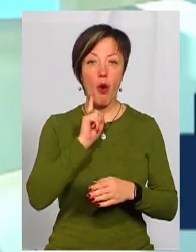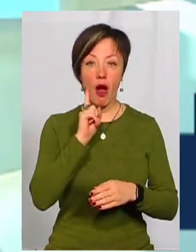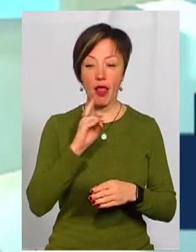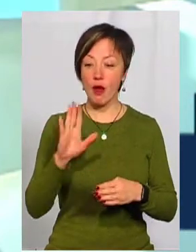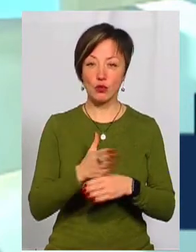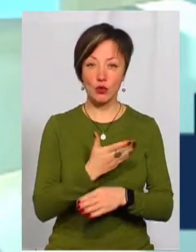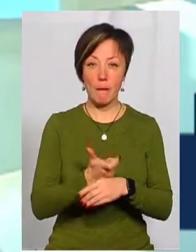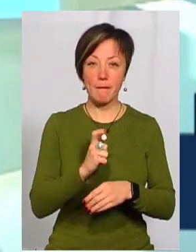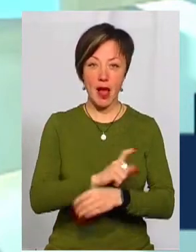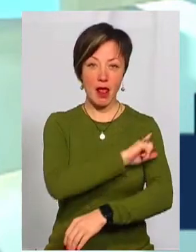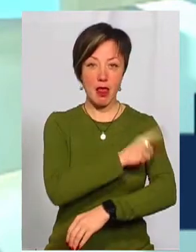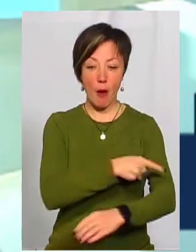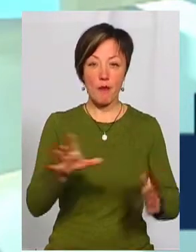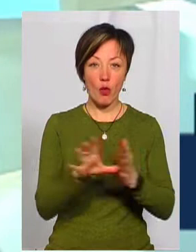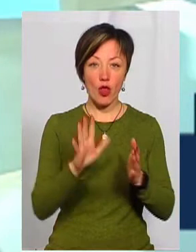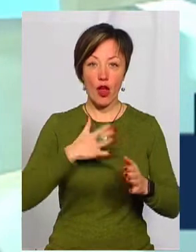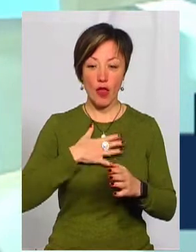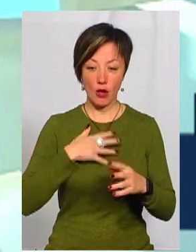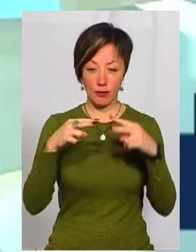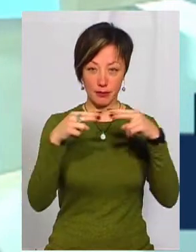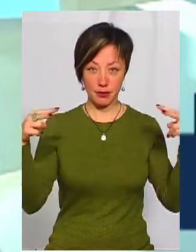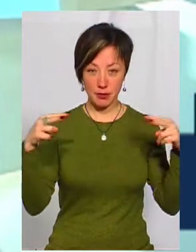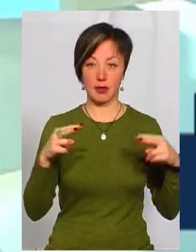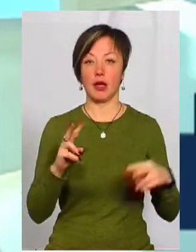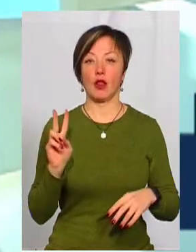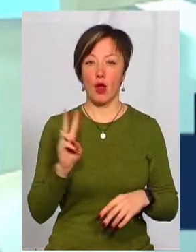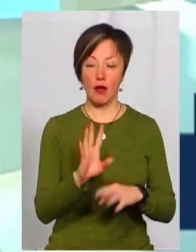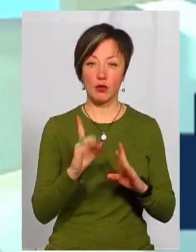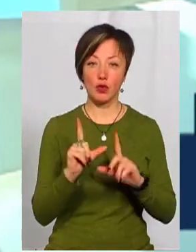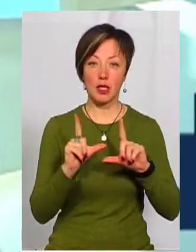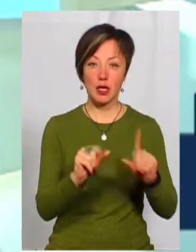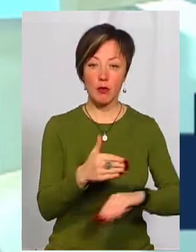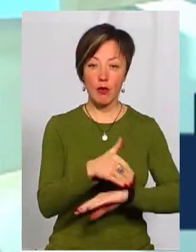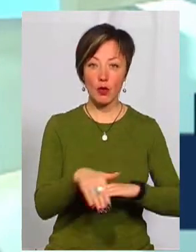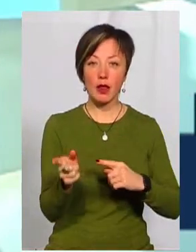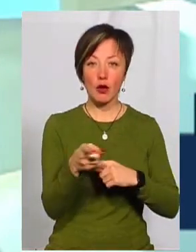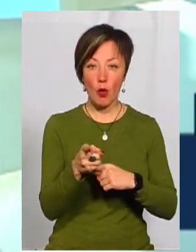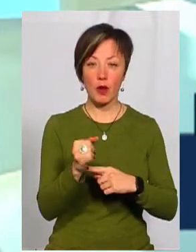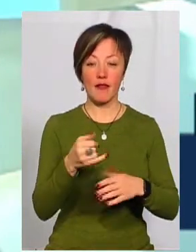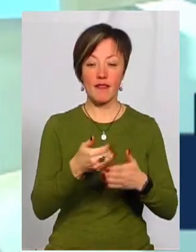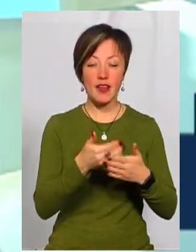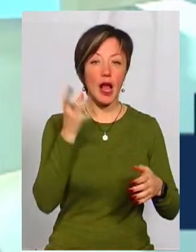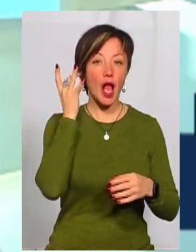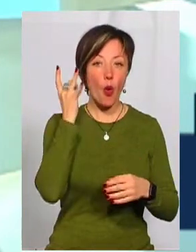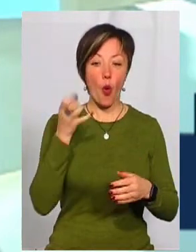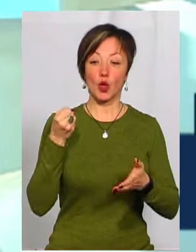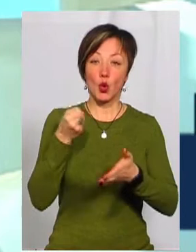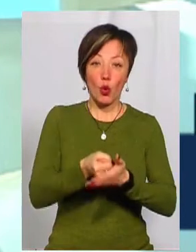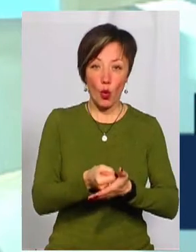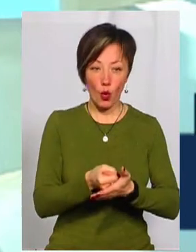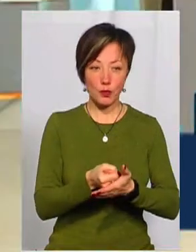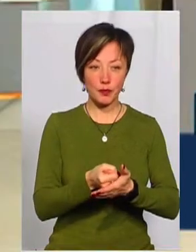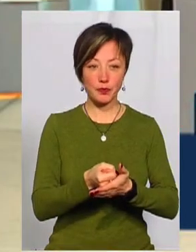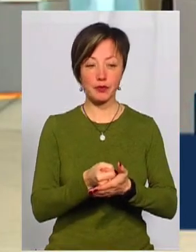усунемо перенапругу на нашій контактній мережі, тролейбуси будуть їхати по вулиці Тернопільській від Катіона аж